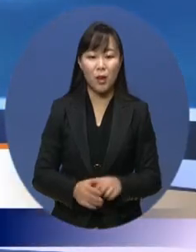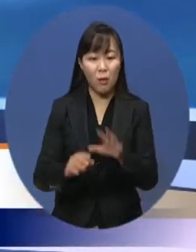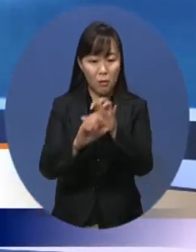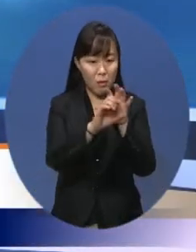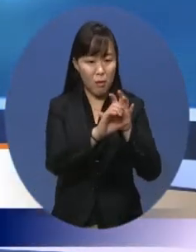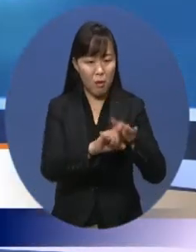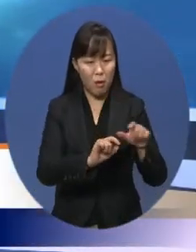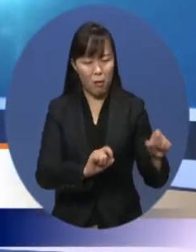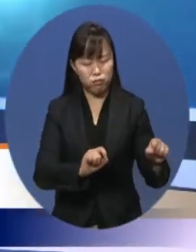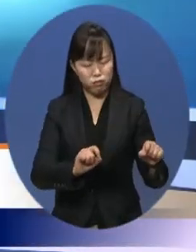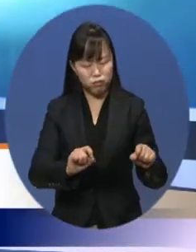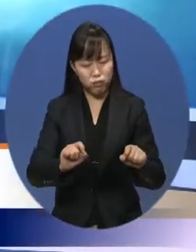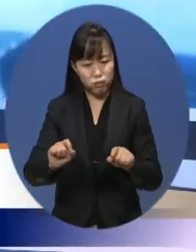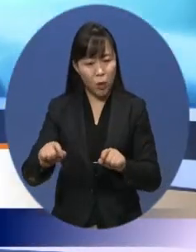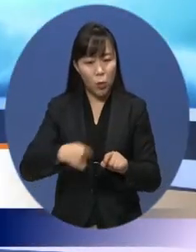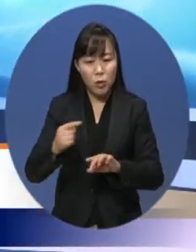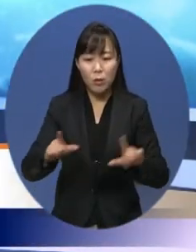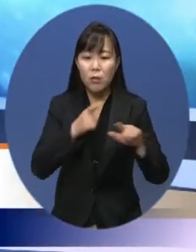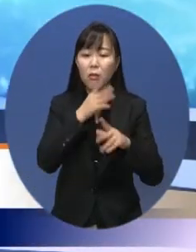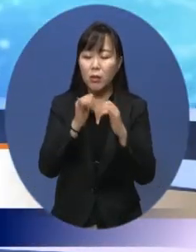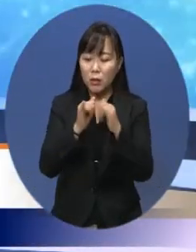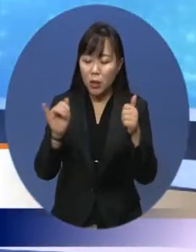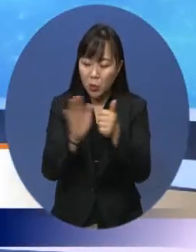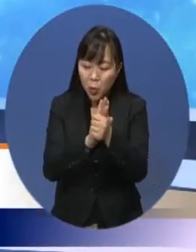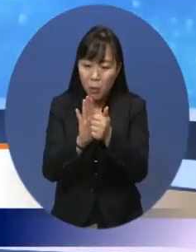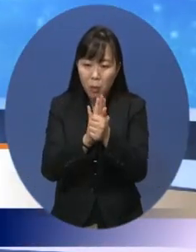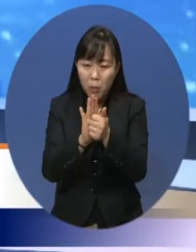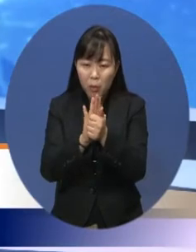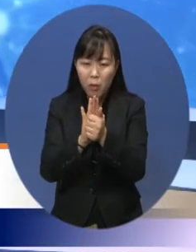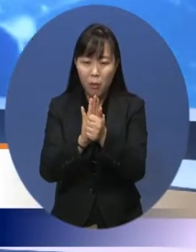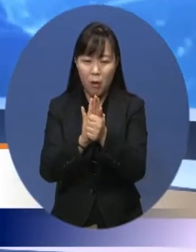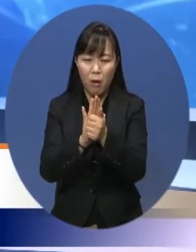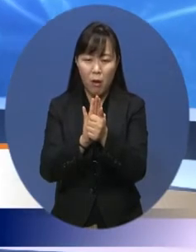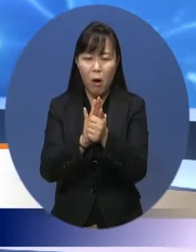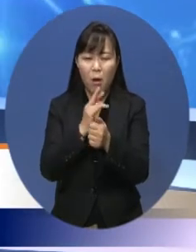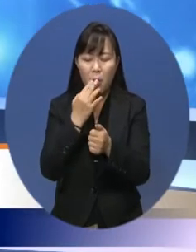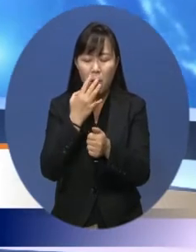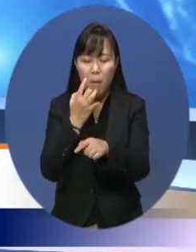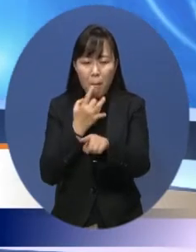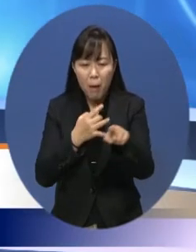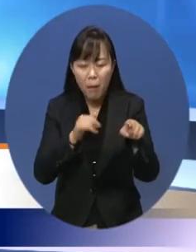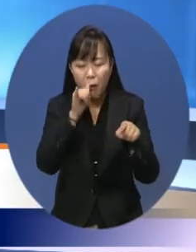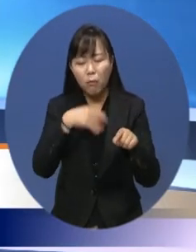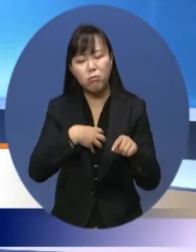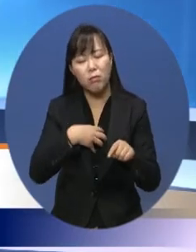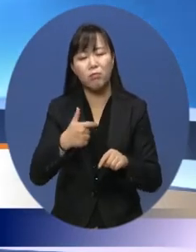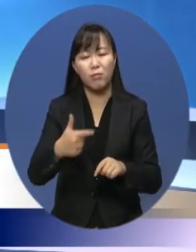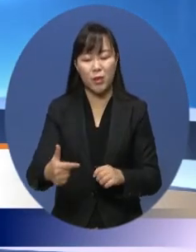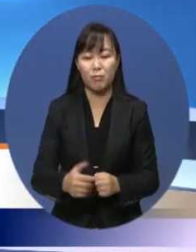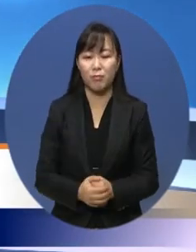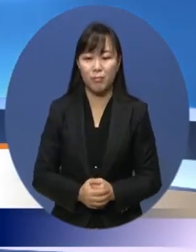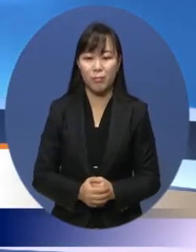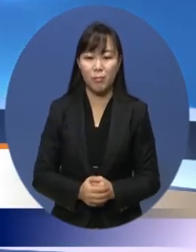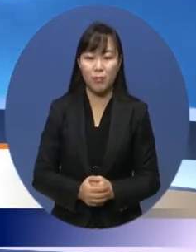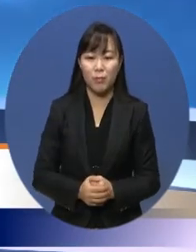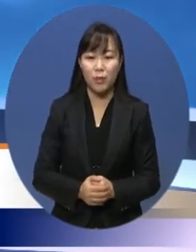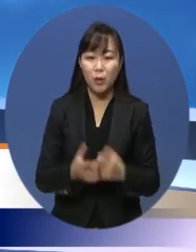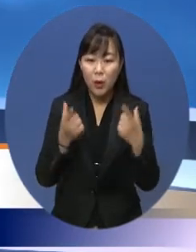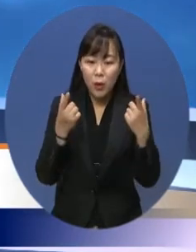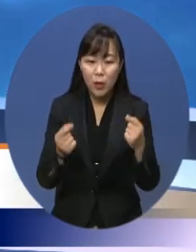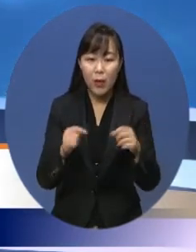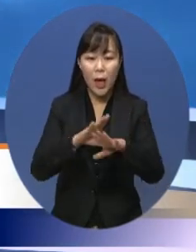코로나19가 장기화되면서 독거 노인들의 돌봄 서비스에 공백이 발생할 수 있다는 우려가 있는데요. 이에